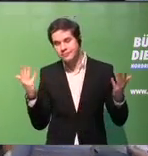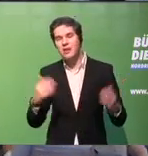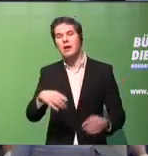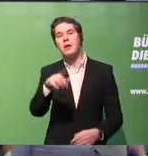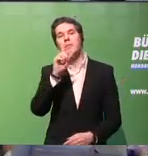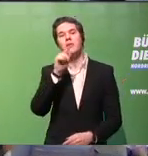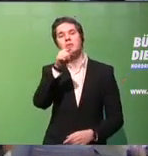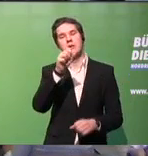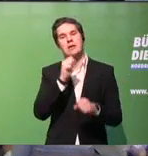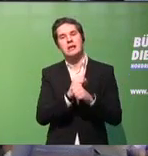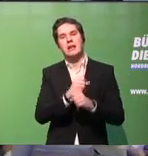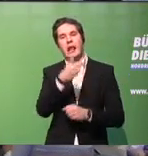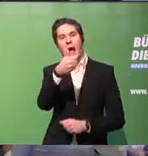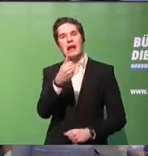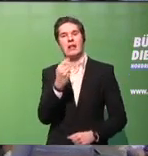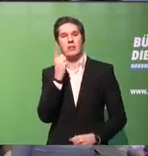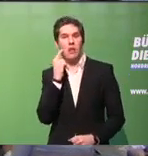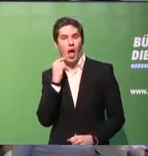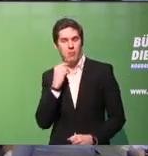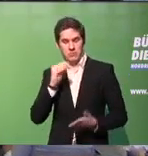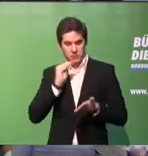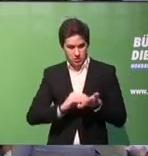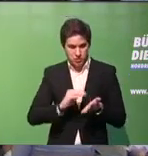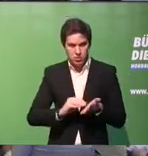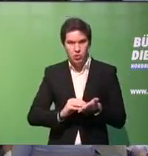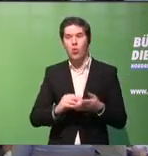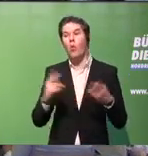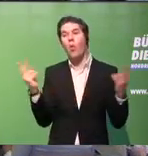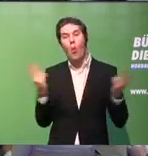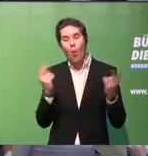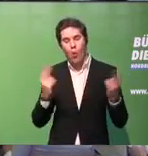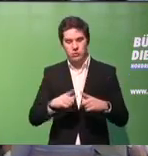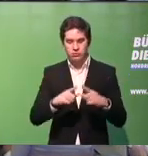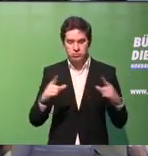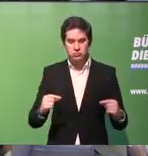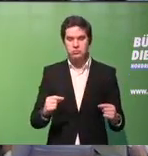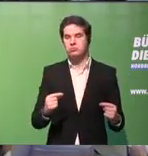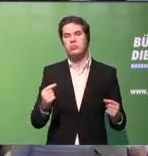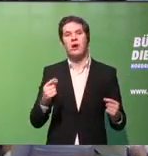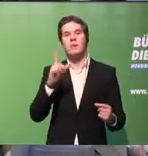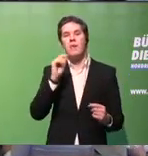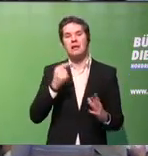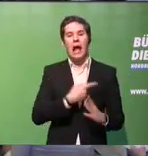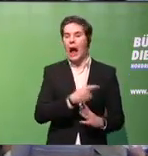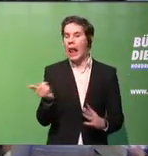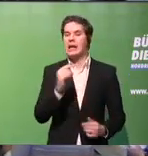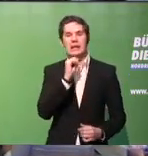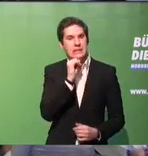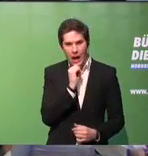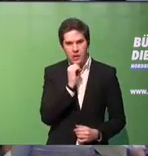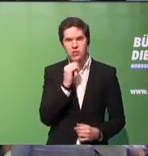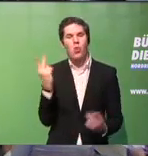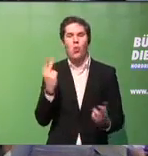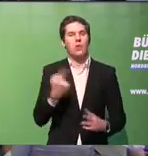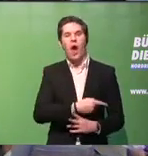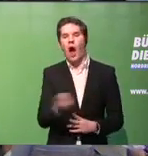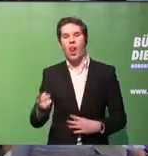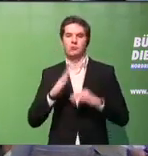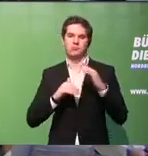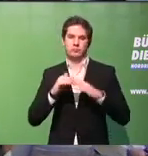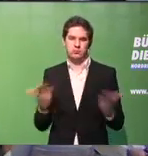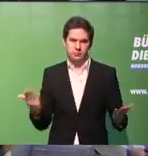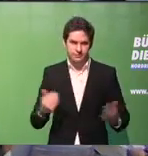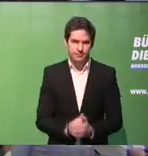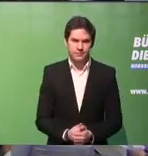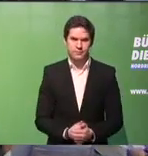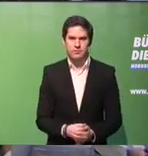einen Namen aufschreiben oder euch auf dem Stimmzettel mit alle Nein oder alle Enthaltungen äußern.